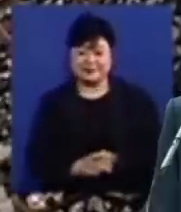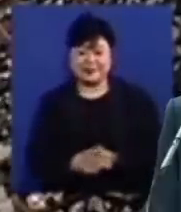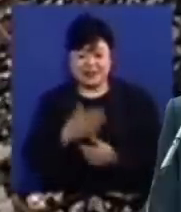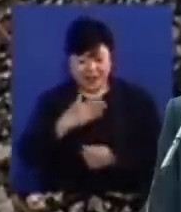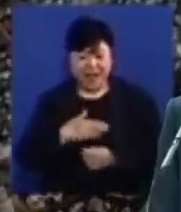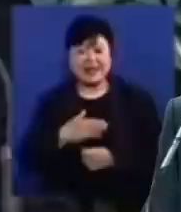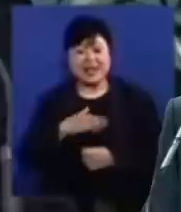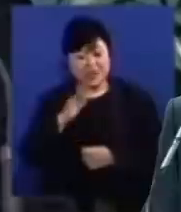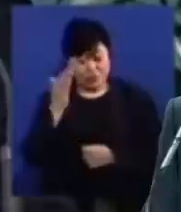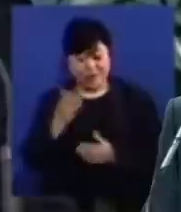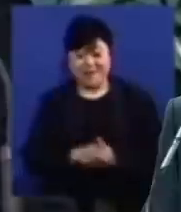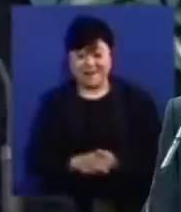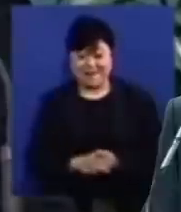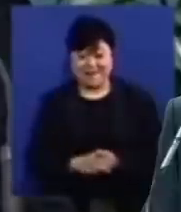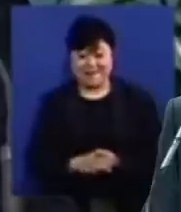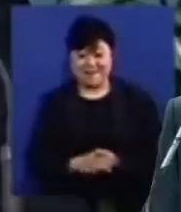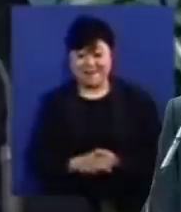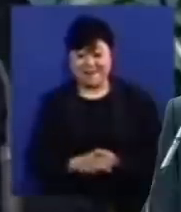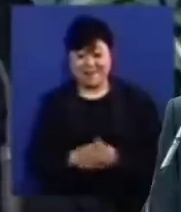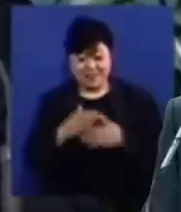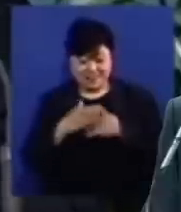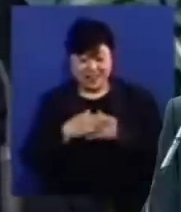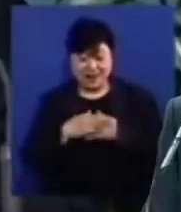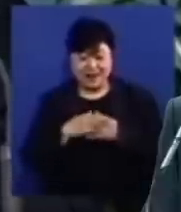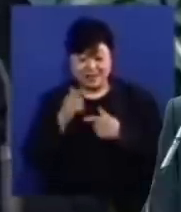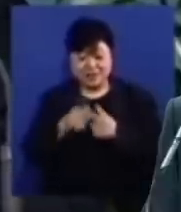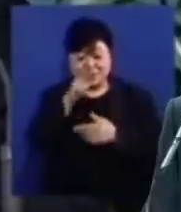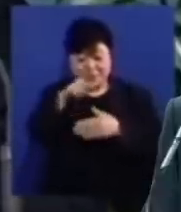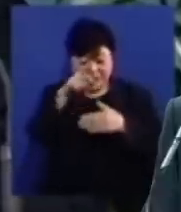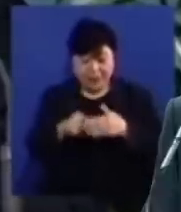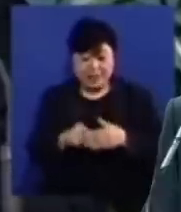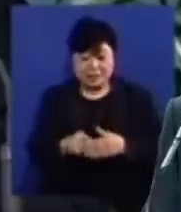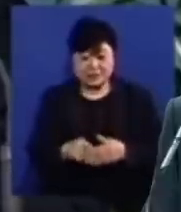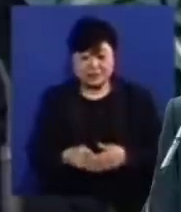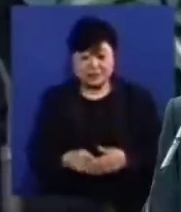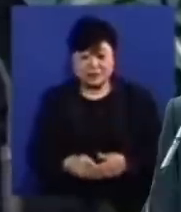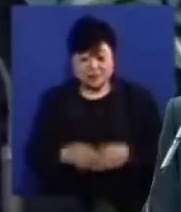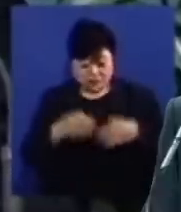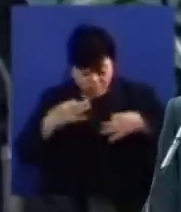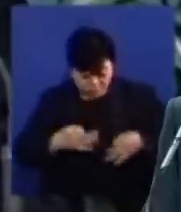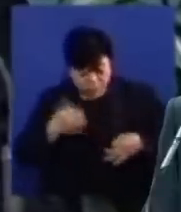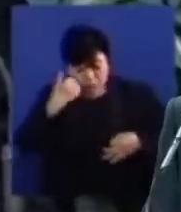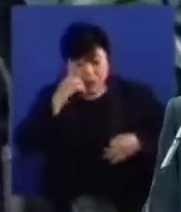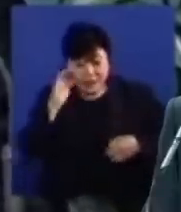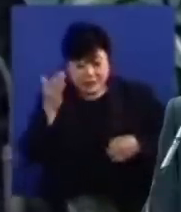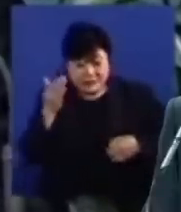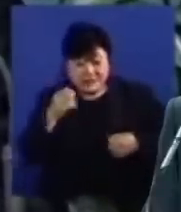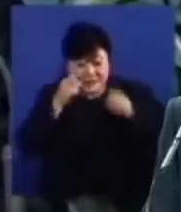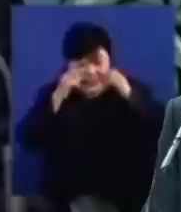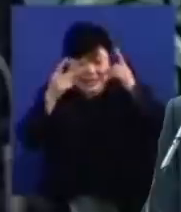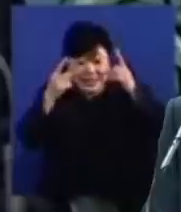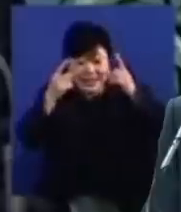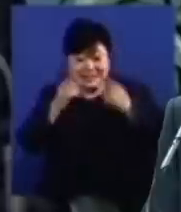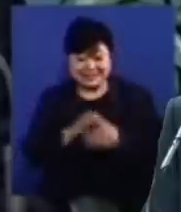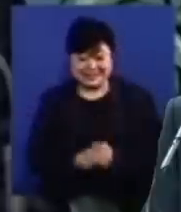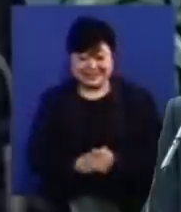알아야 정성을 한다고. 내가 그리스도 안에서 어떠한 사람이 된 것을 알아야 그